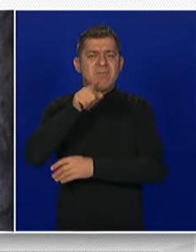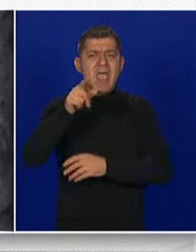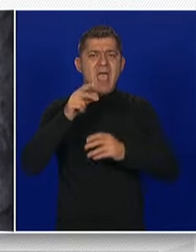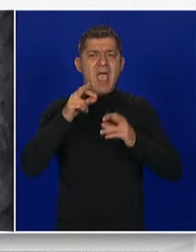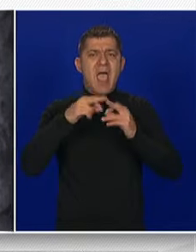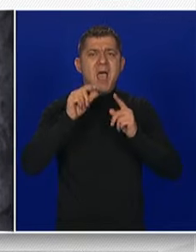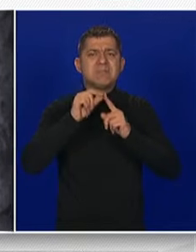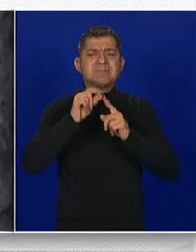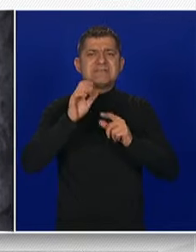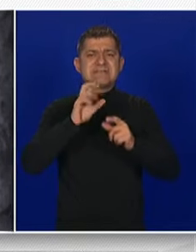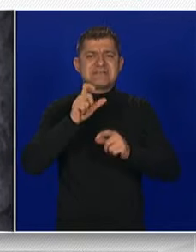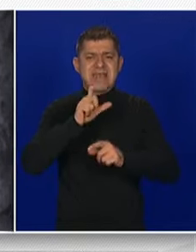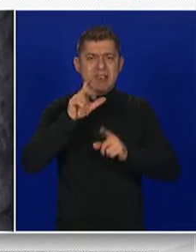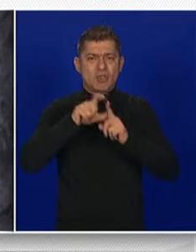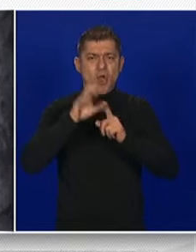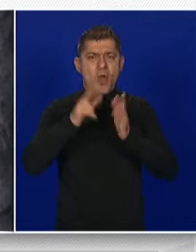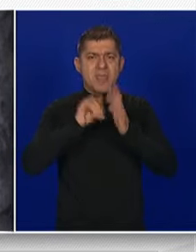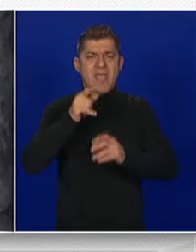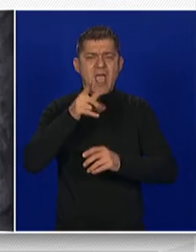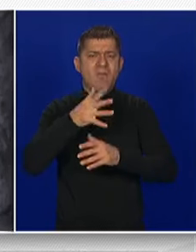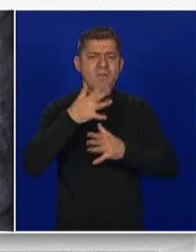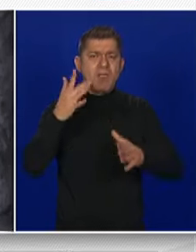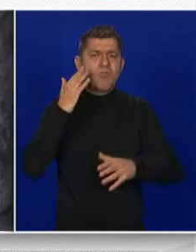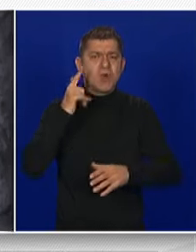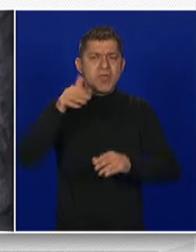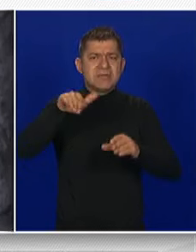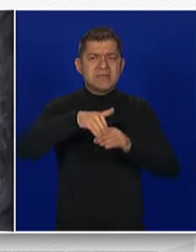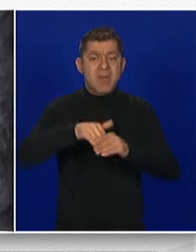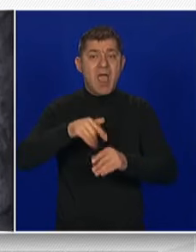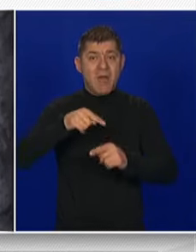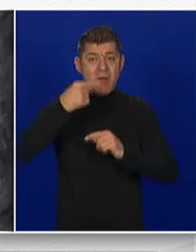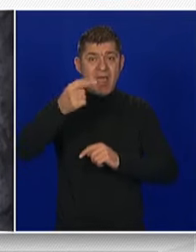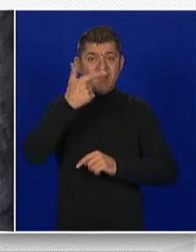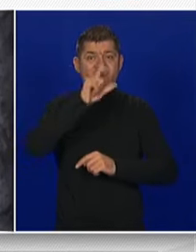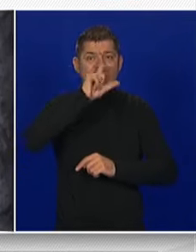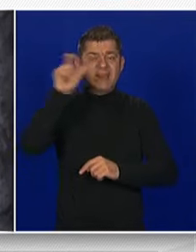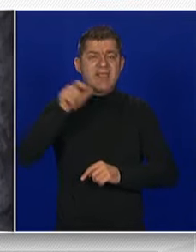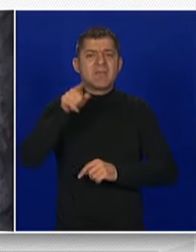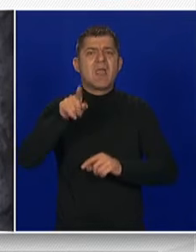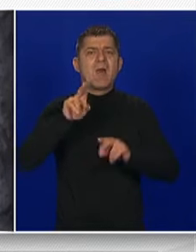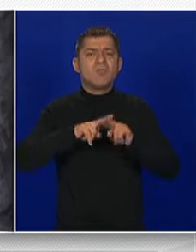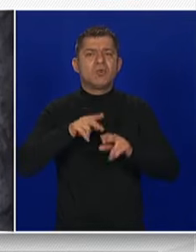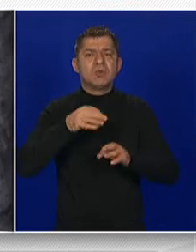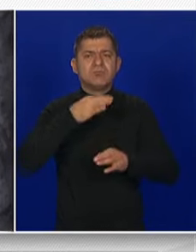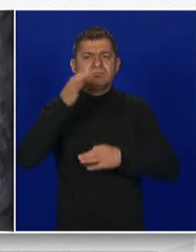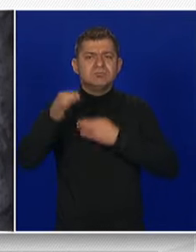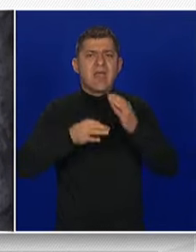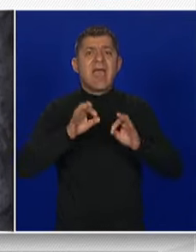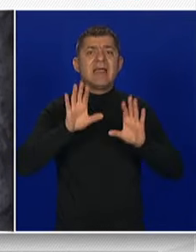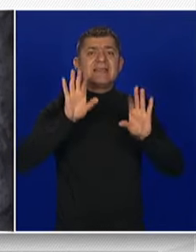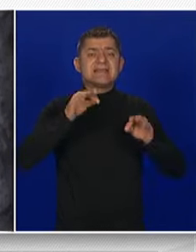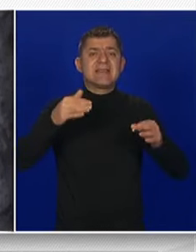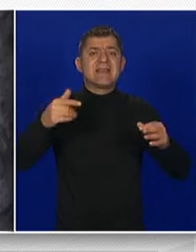preko 2000 zaposlenih. Pretpostavljamo da ćemo u sljedećih 2 tjedna istestirati negdje oko